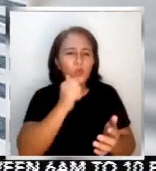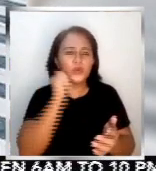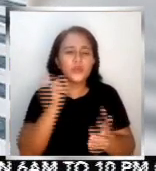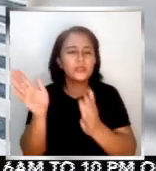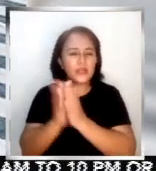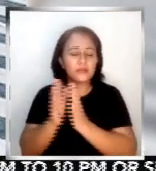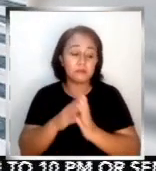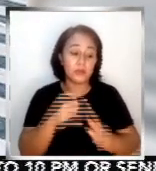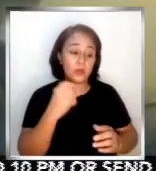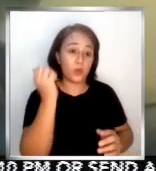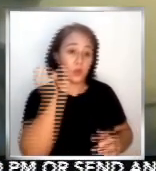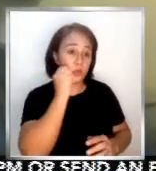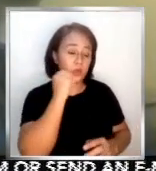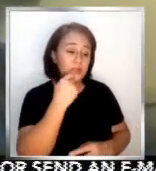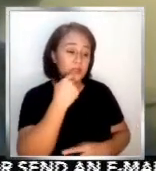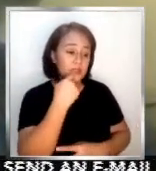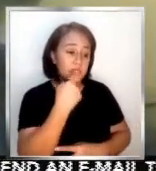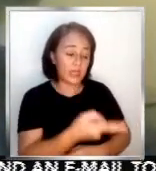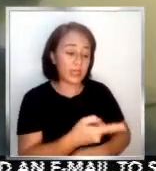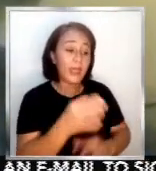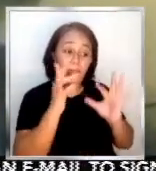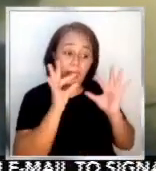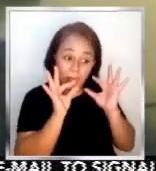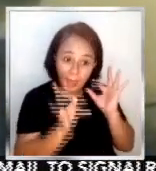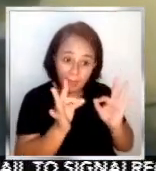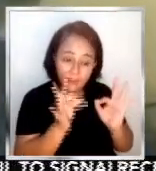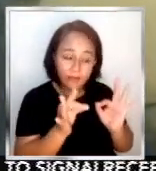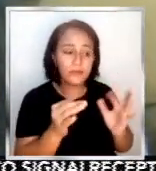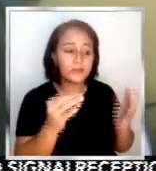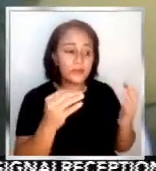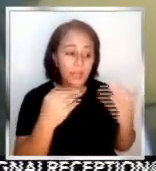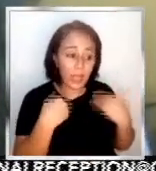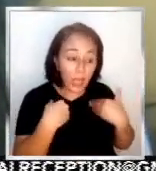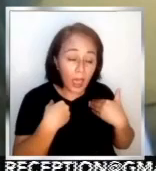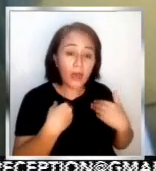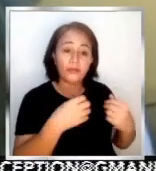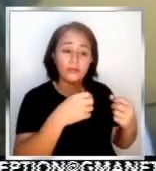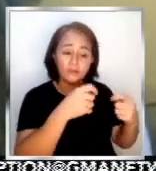parang, if you have toys already, you don't need to buy